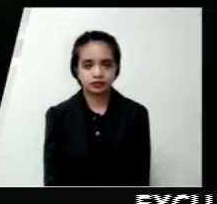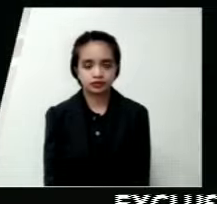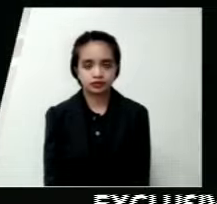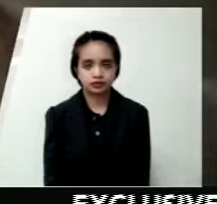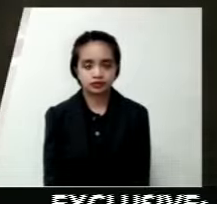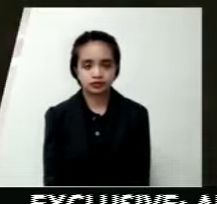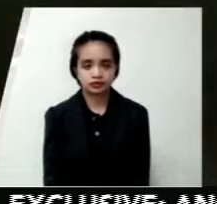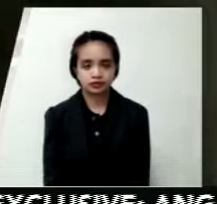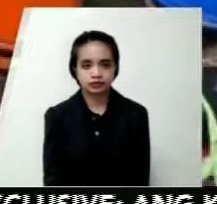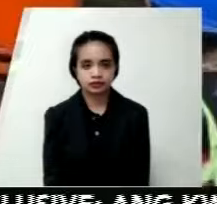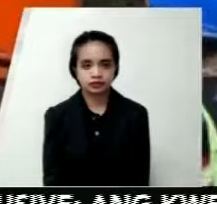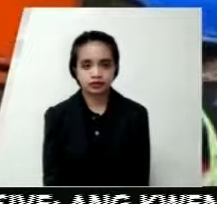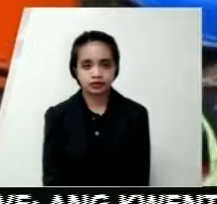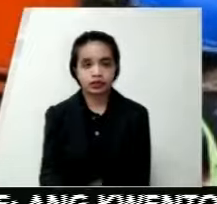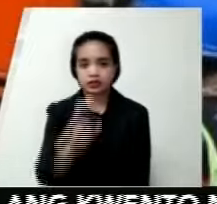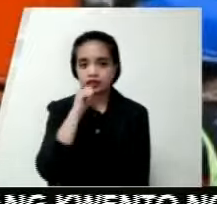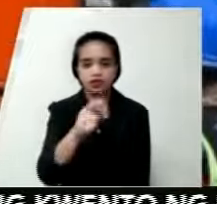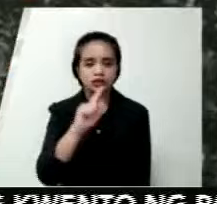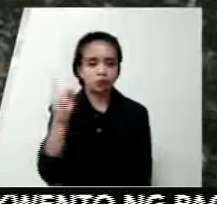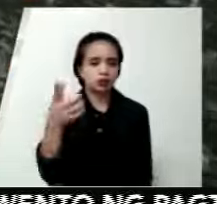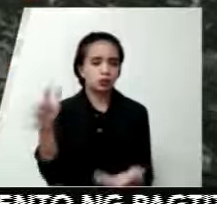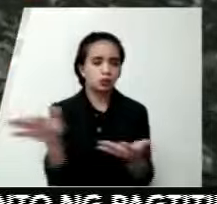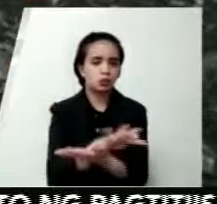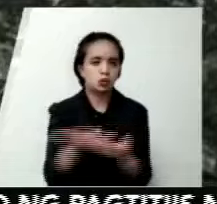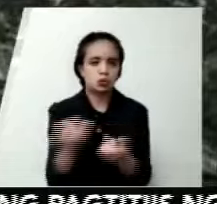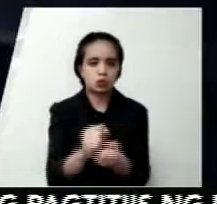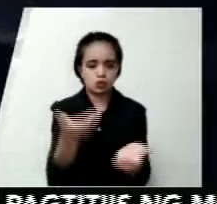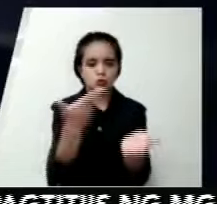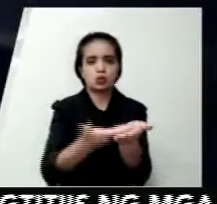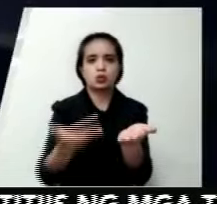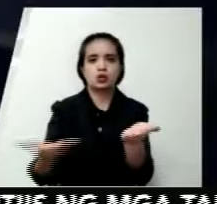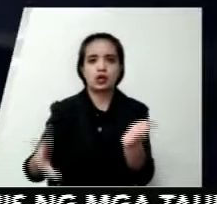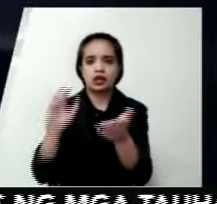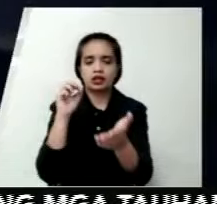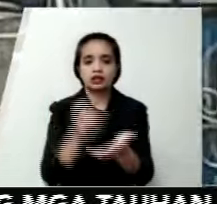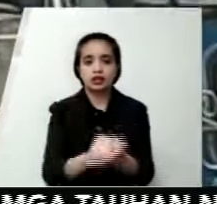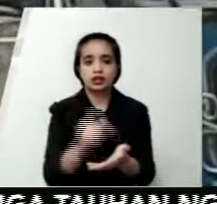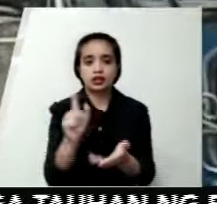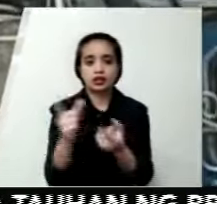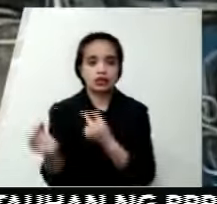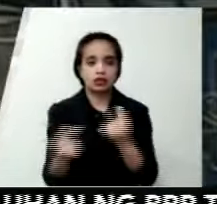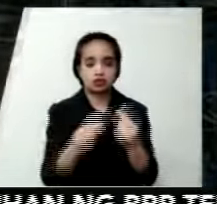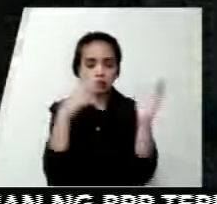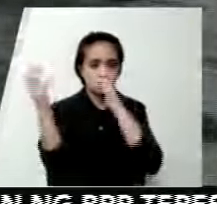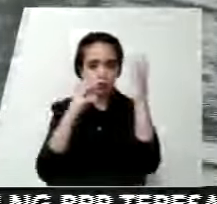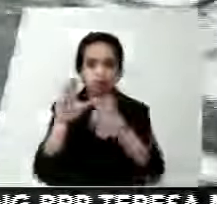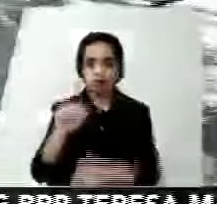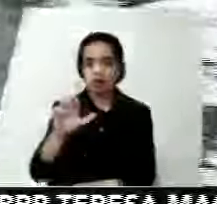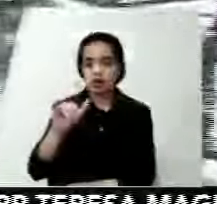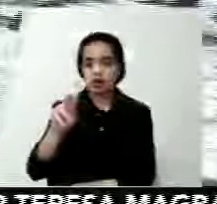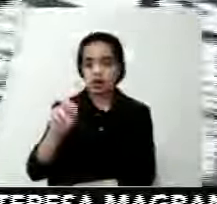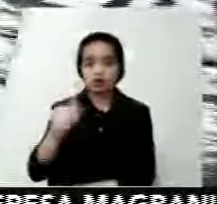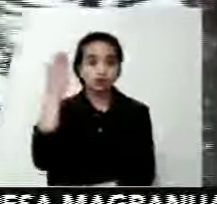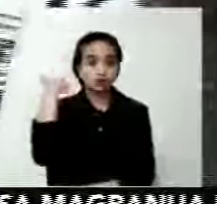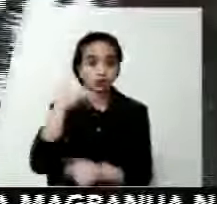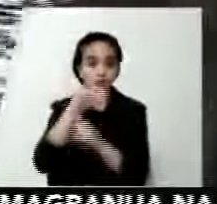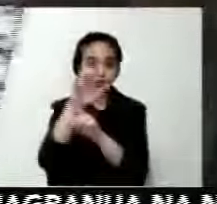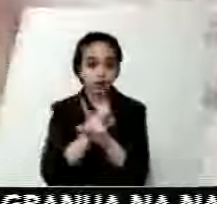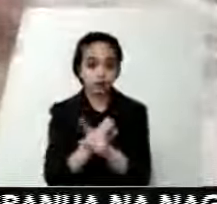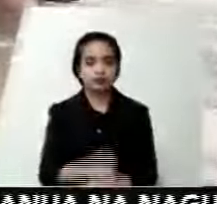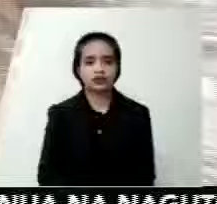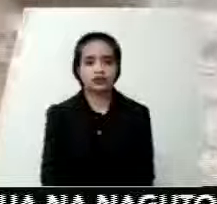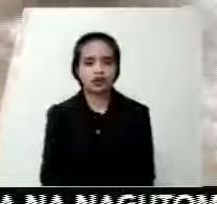Hindi lang pinsala sa ari-arian ang iniwan ng bagyong Karina at Habagat noong Hulyo. Dahil kasi sa